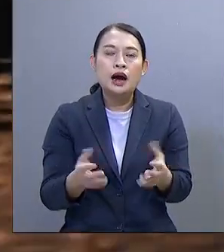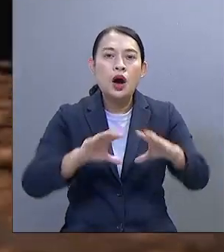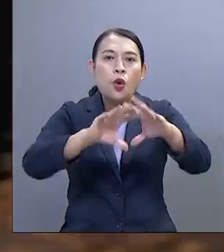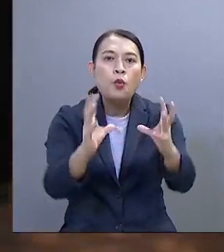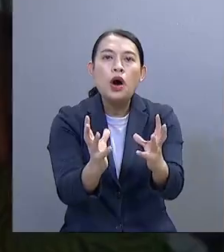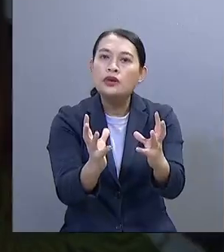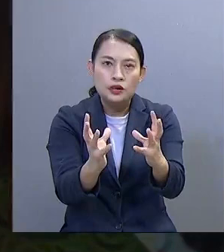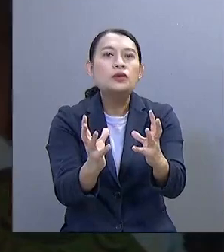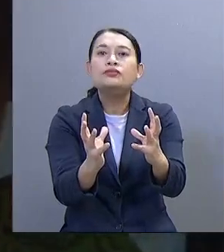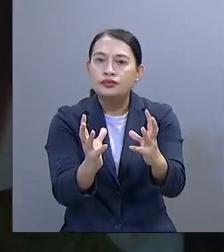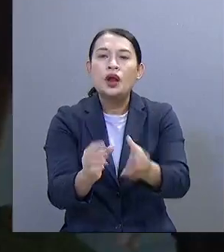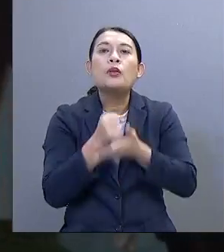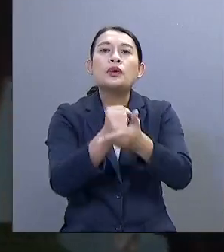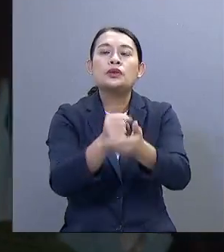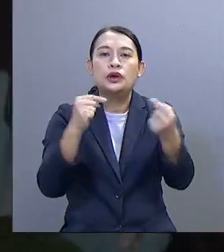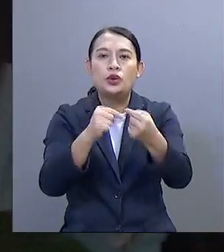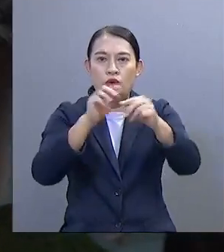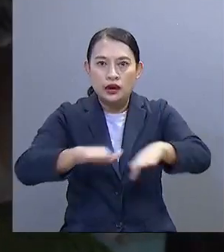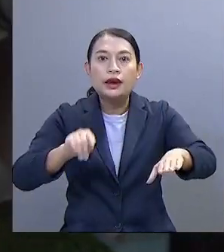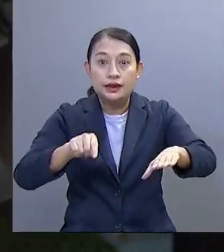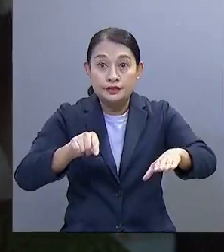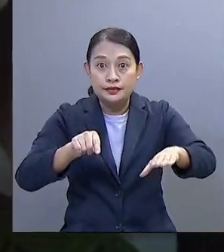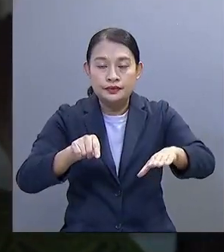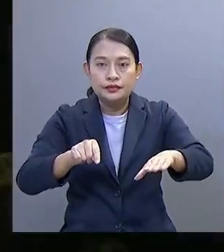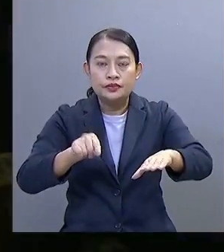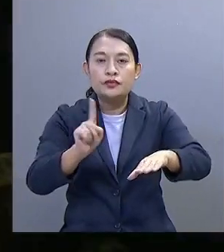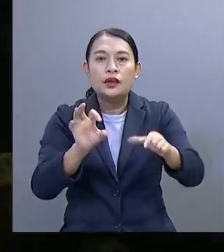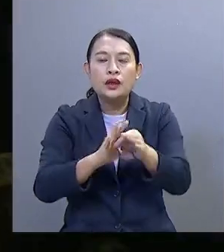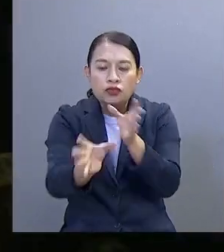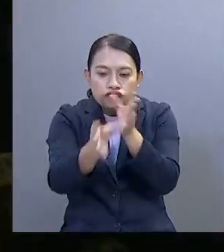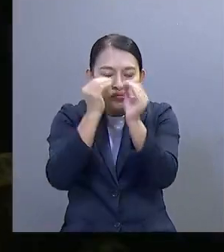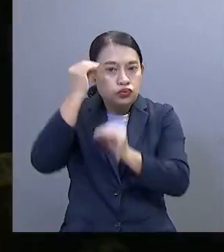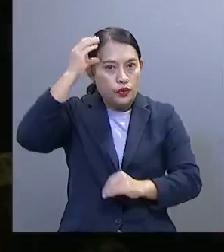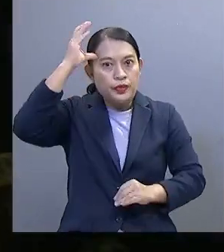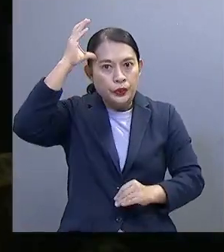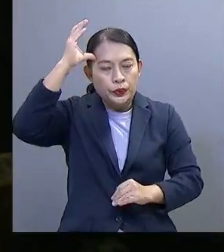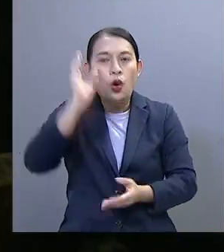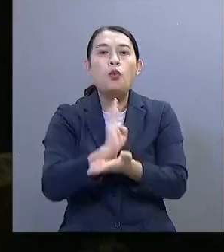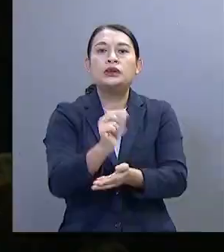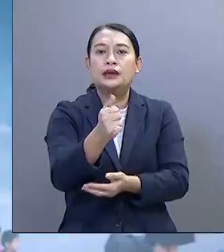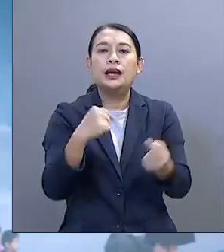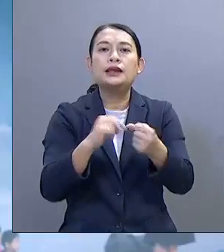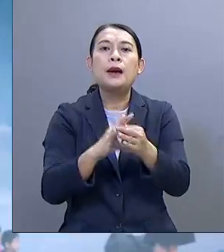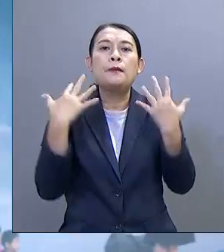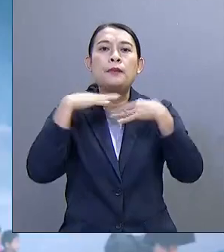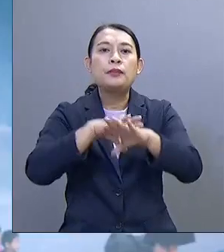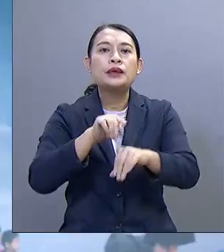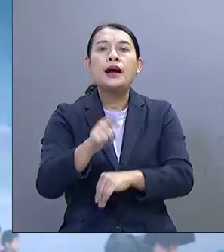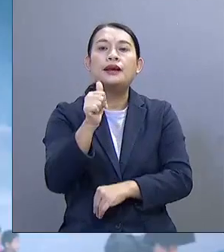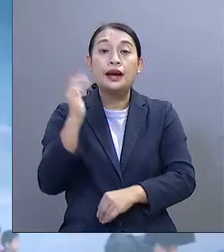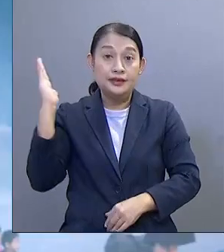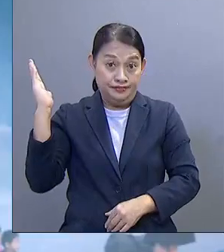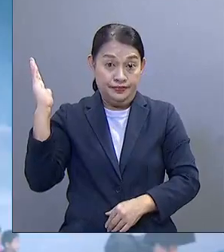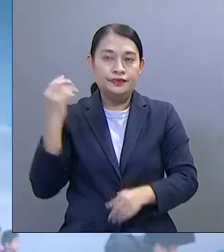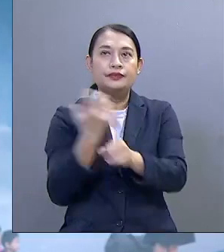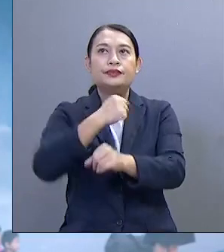ทช่วยให้เดๆได้สร่วมสร้ความรู้บริจากกได้เลย ติดก่มาได้ที่ Thay PBCSหรือใ